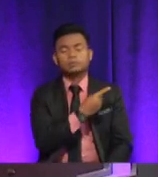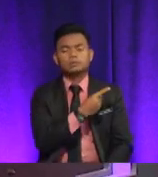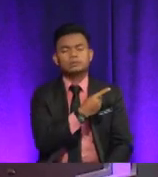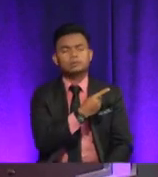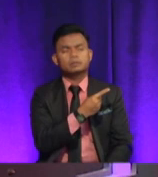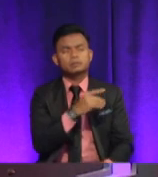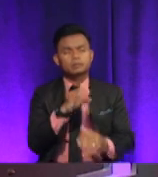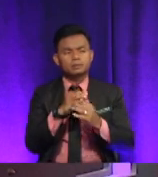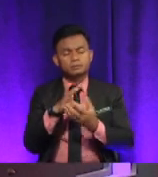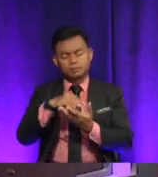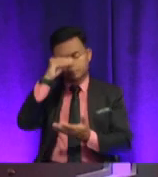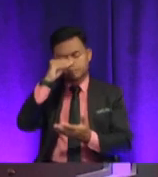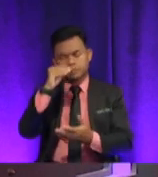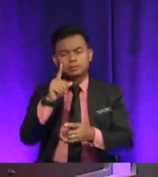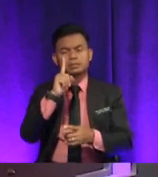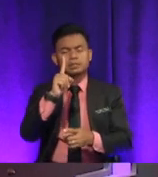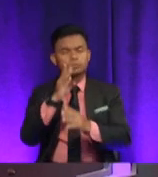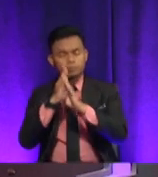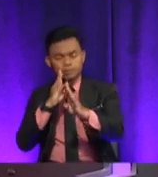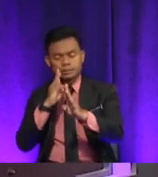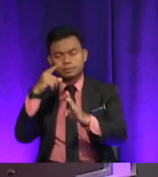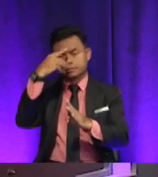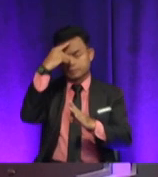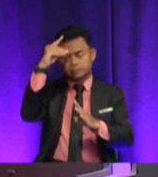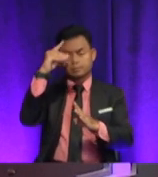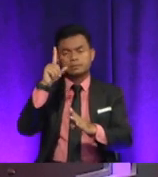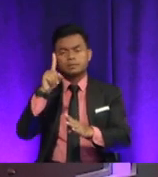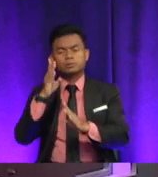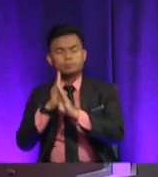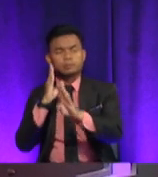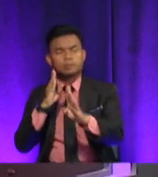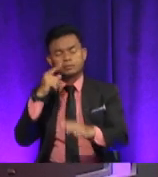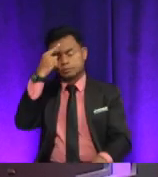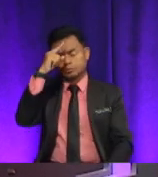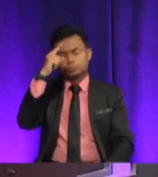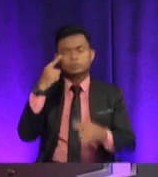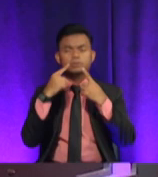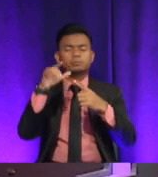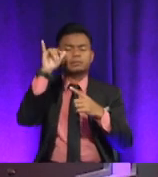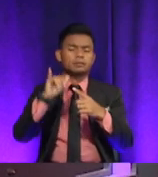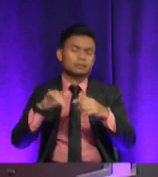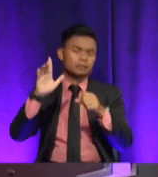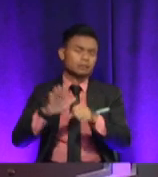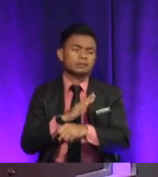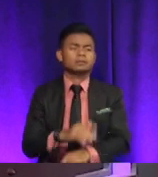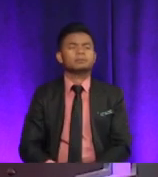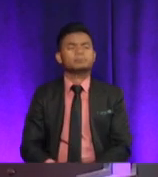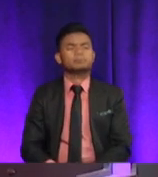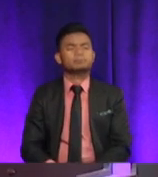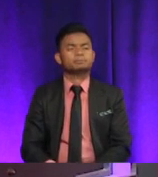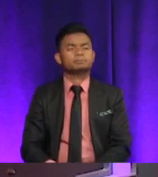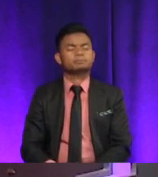demi baris baris demi baris untuk kita melengkapkan satu jawaban yang lengkap khususnya dalam soal dan response curhat